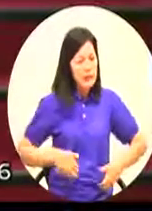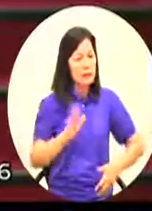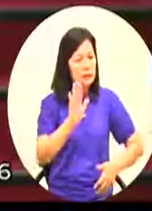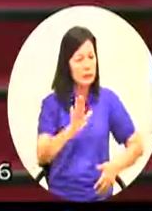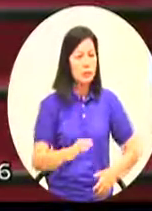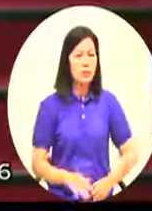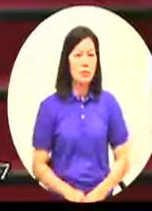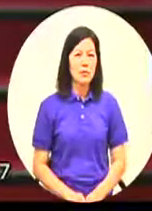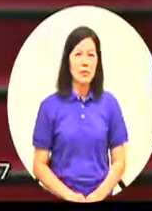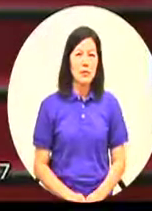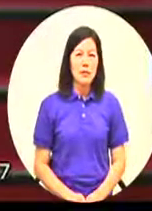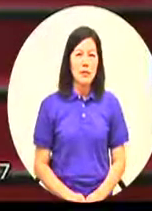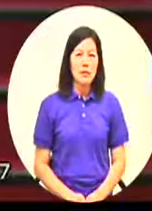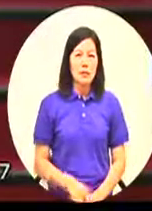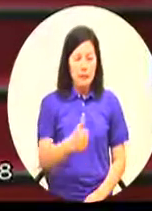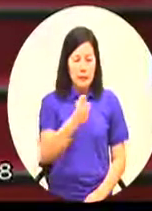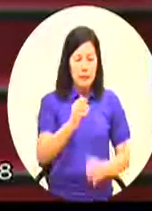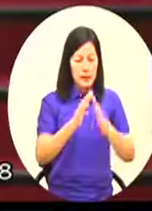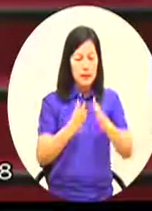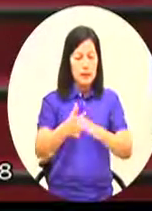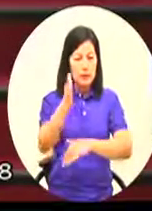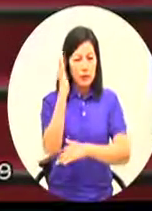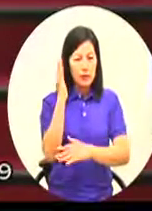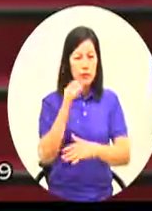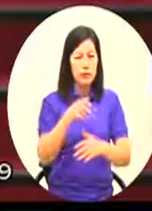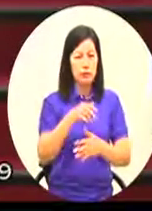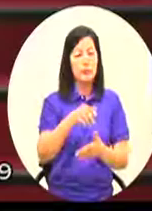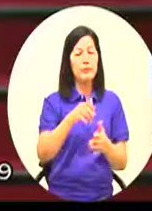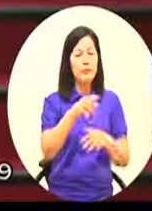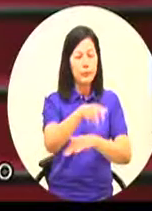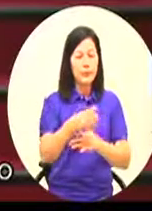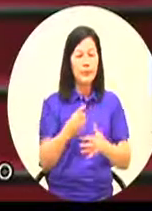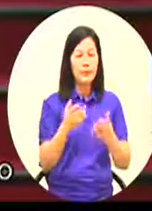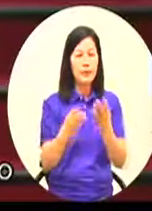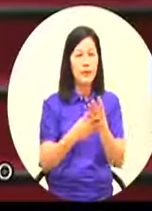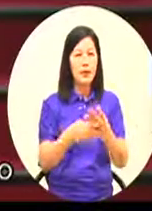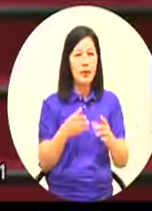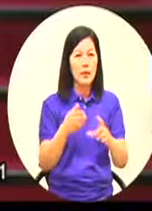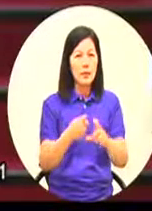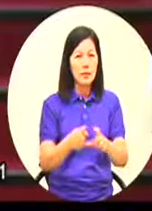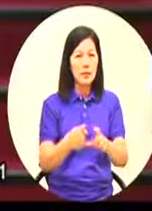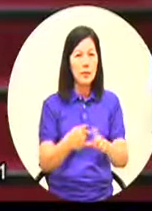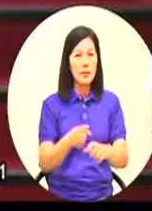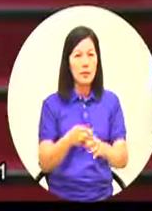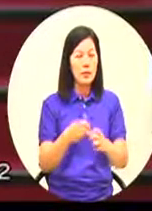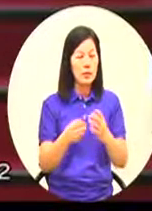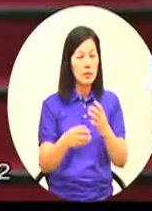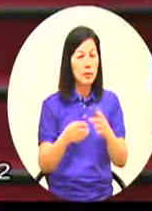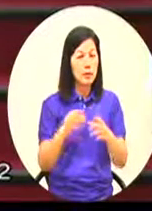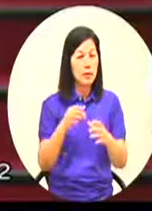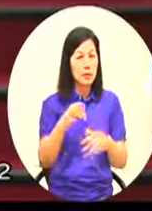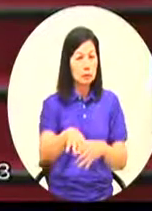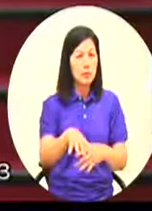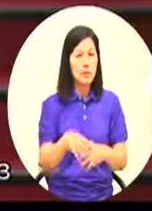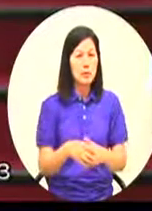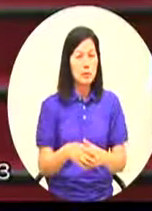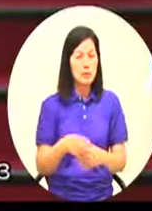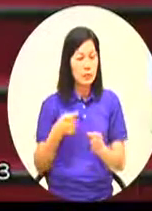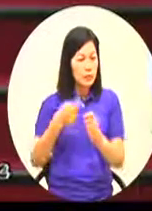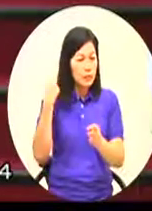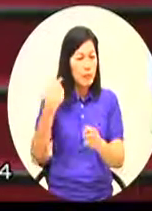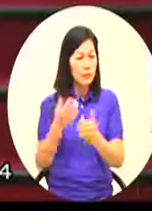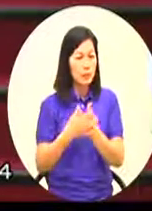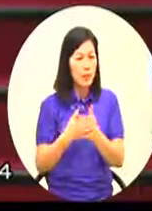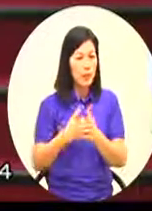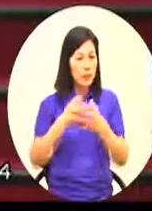因为也感谢市政府了哈，农业局在前年，在去年也帮我们做了灯辉农路，